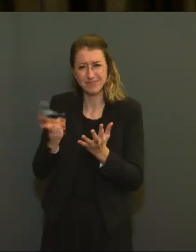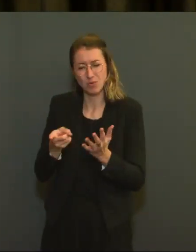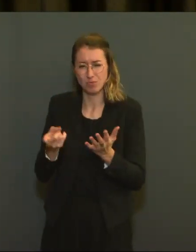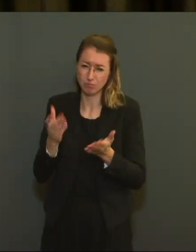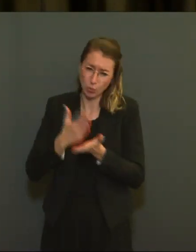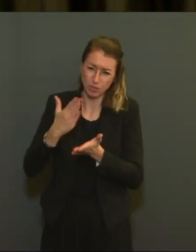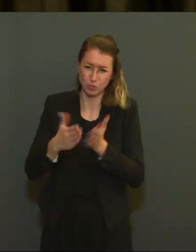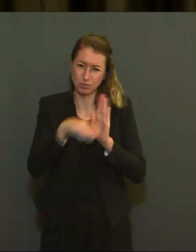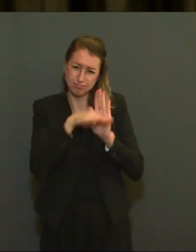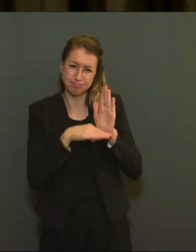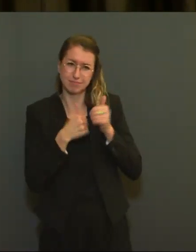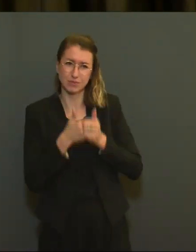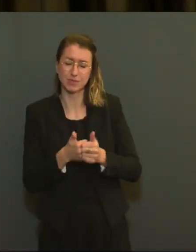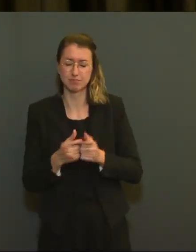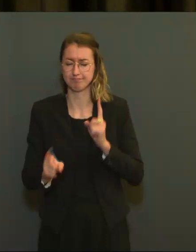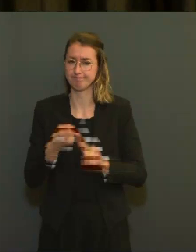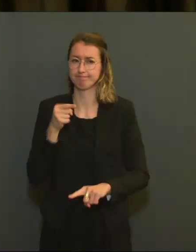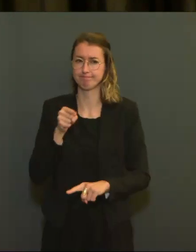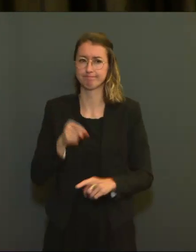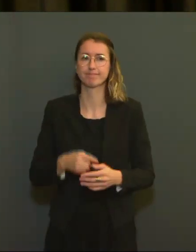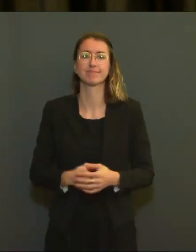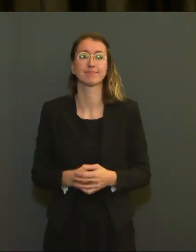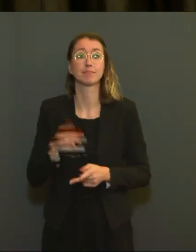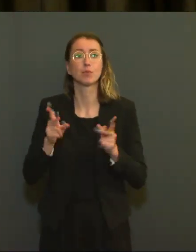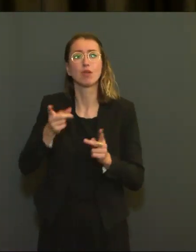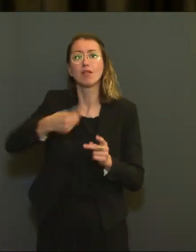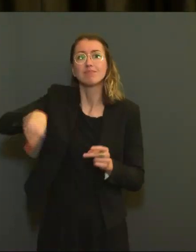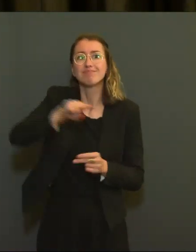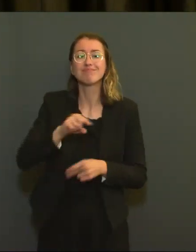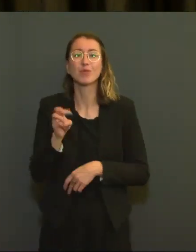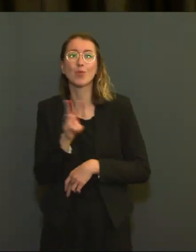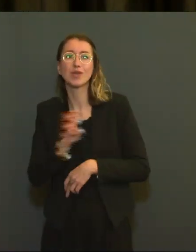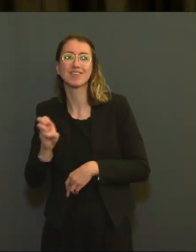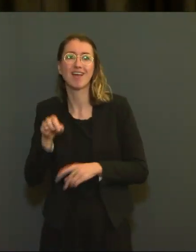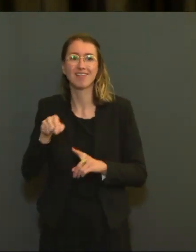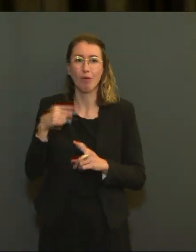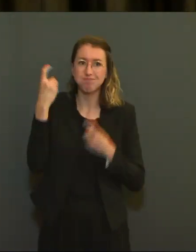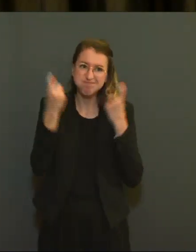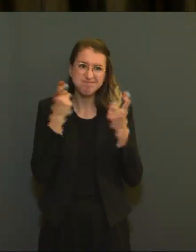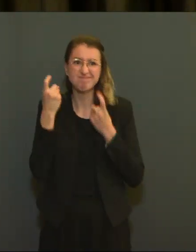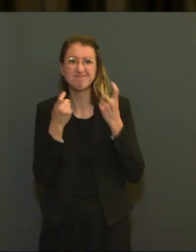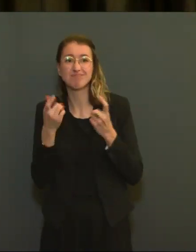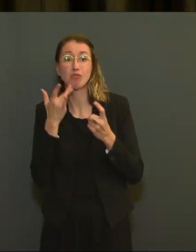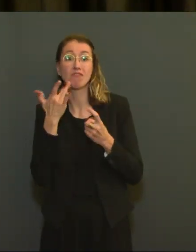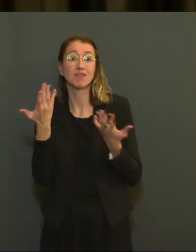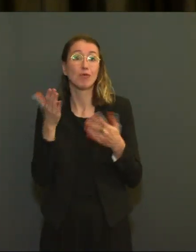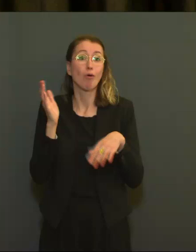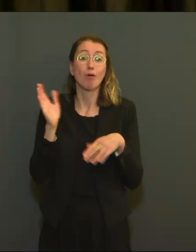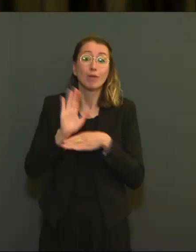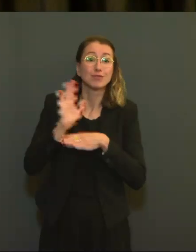Peut-être que ce week-end, vous avez prévu d'aller assister à une représentation de théâtre ou